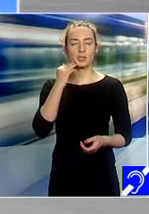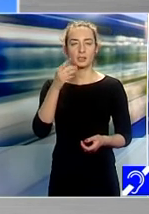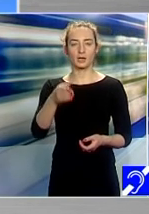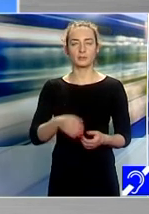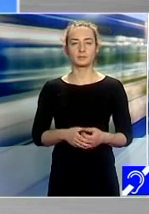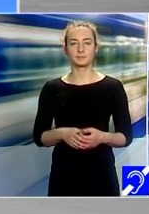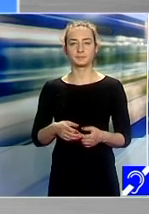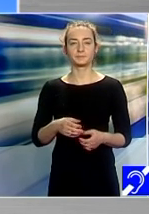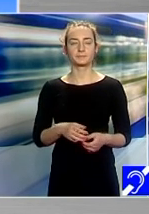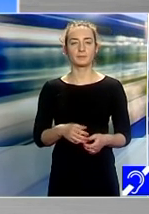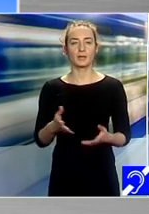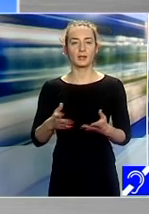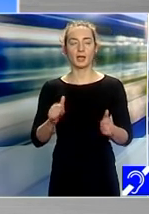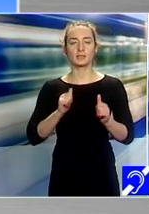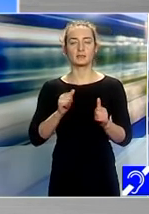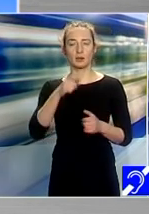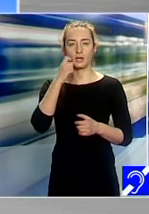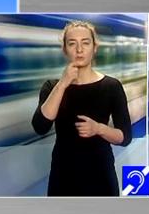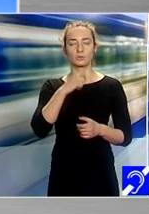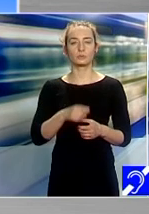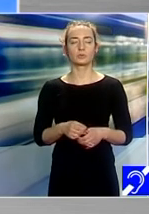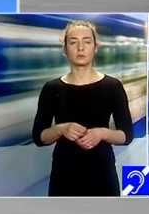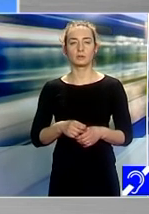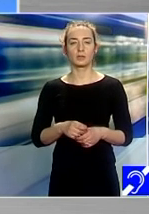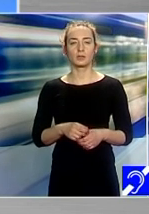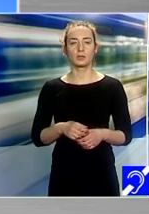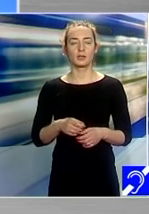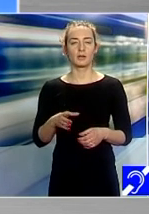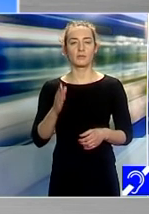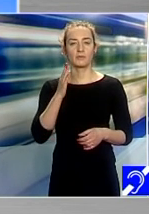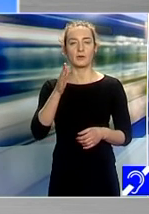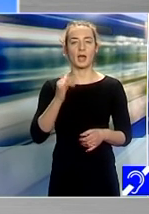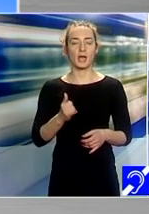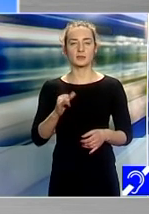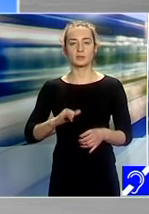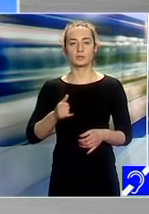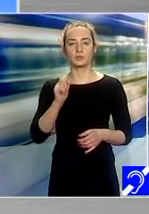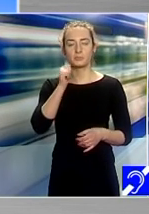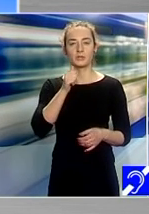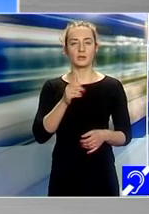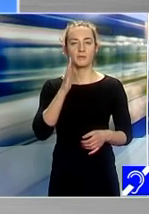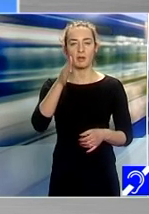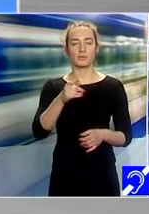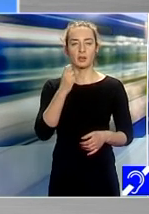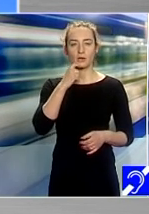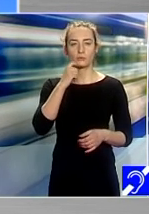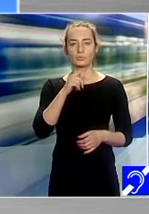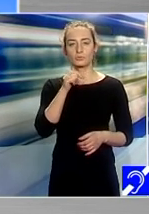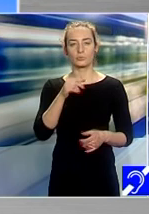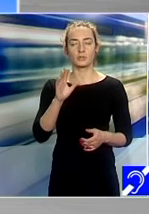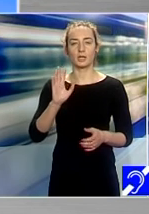ambasadorul în România, vizita sa la Cluj. Ambasadorul se află azi și mâine se va afla la Cluj, unde va